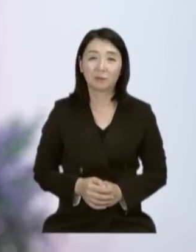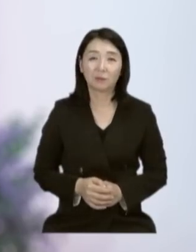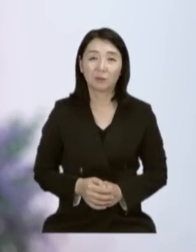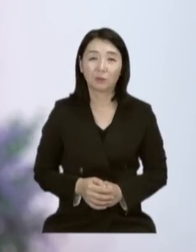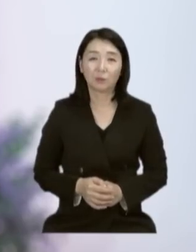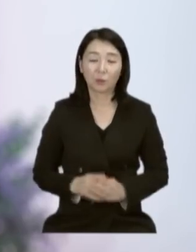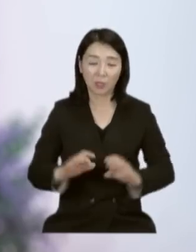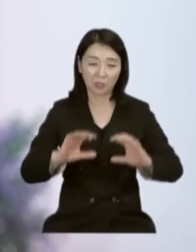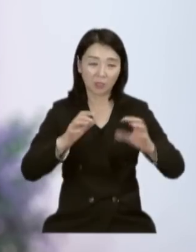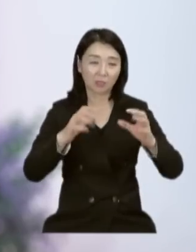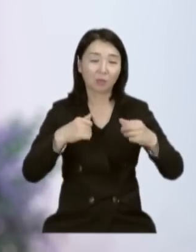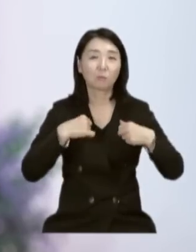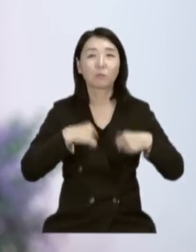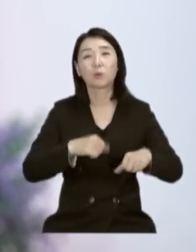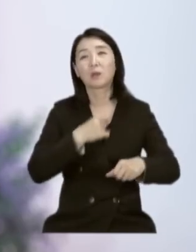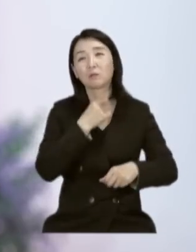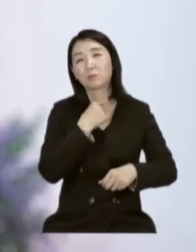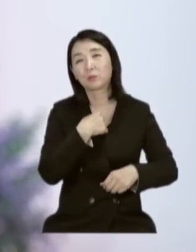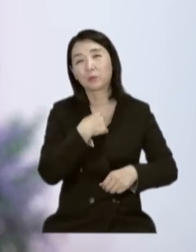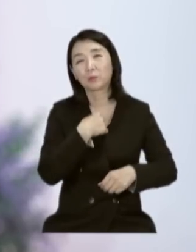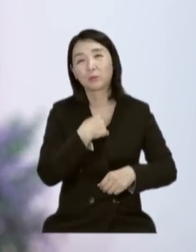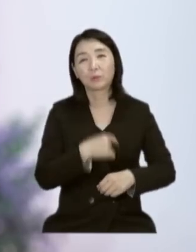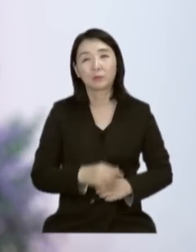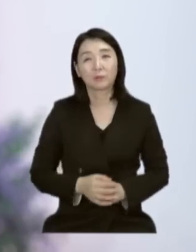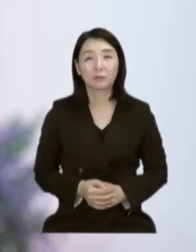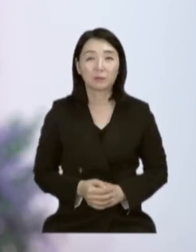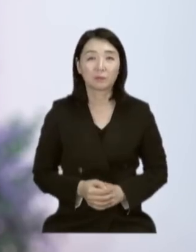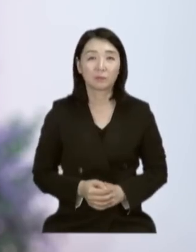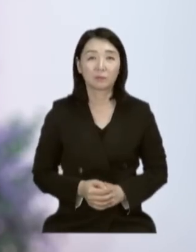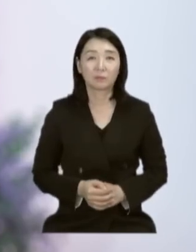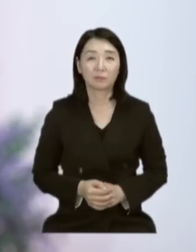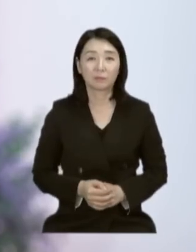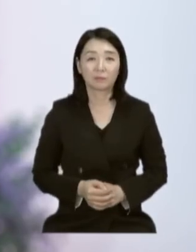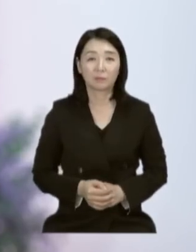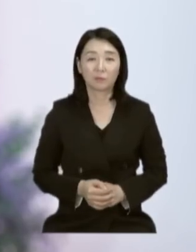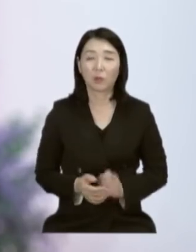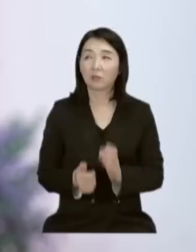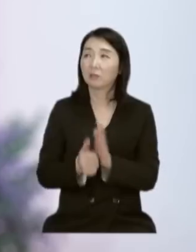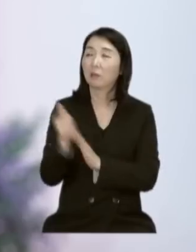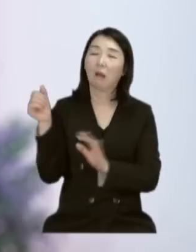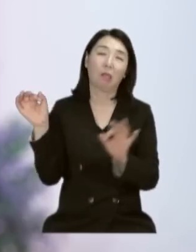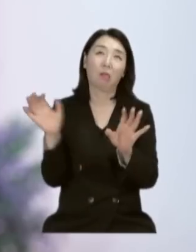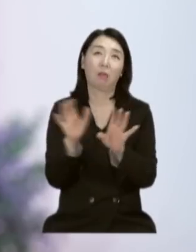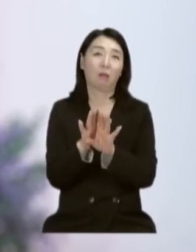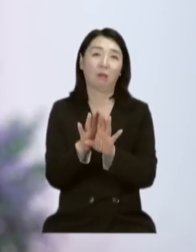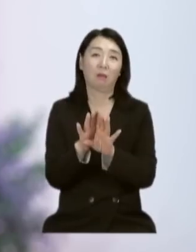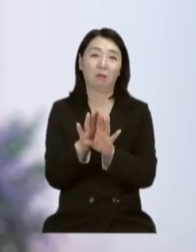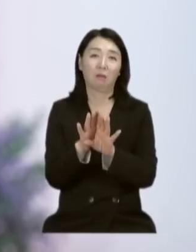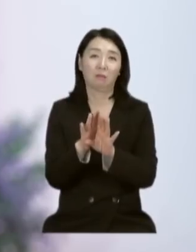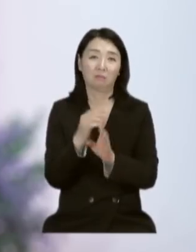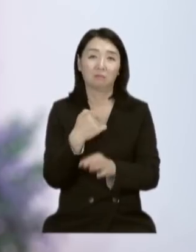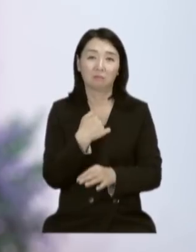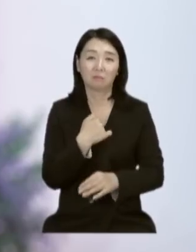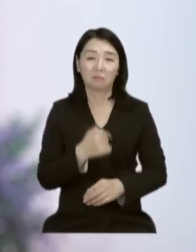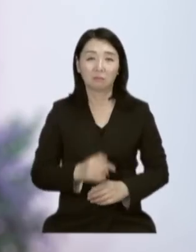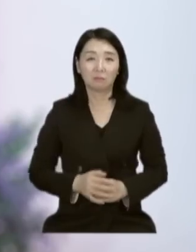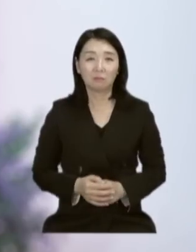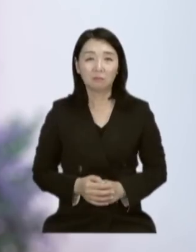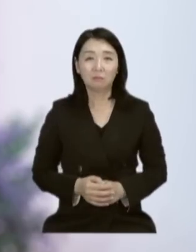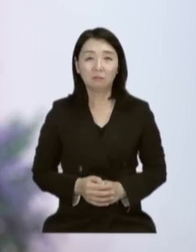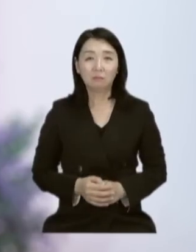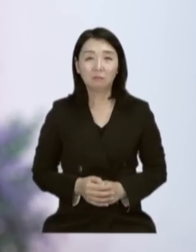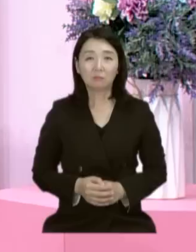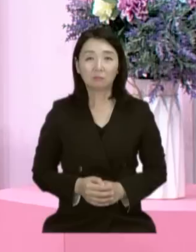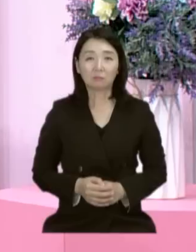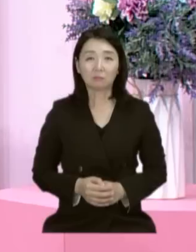말하면은 세상을 포기하고 싶은 생각밖에 없더라고요. 어느 희망이 없더라고요. 제가 그래서